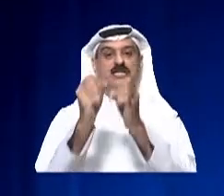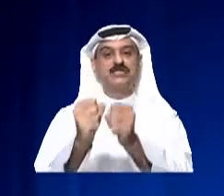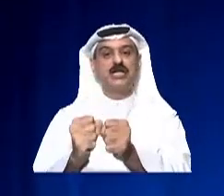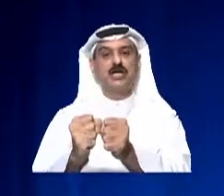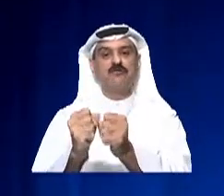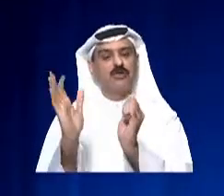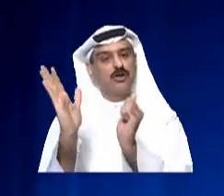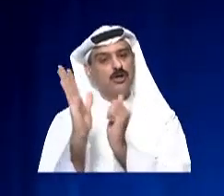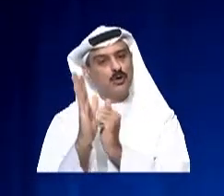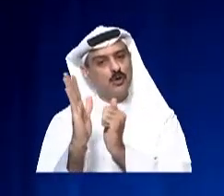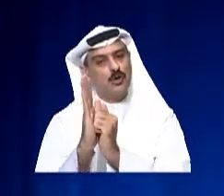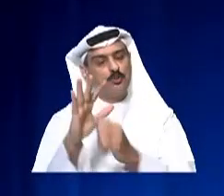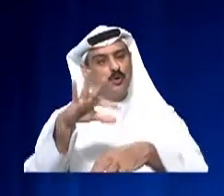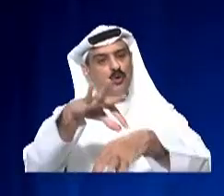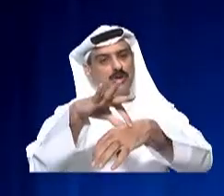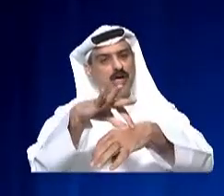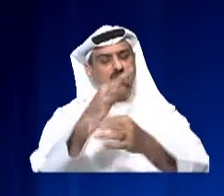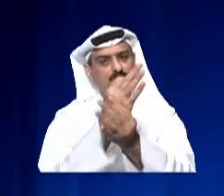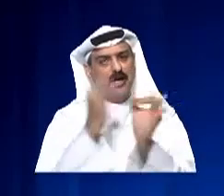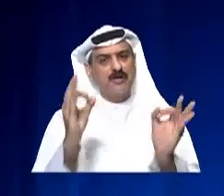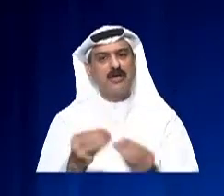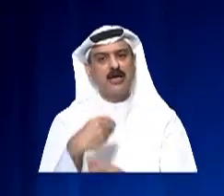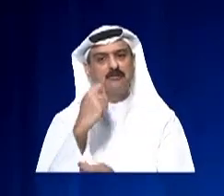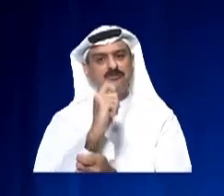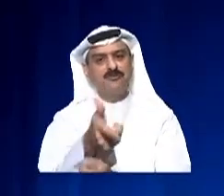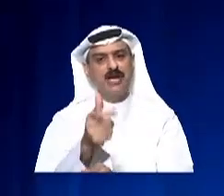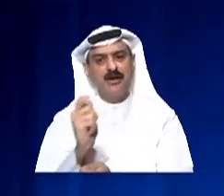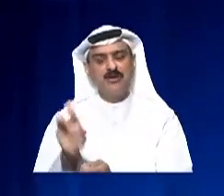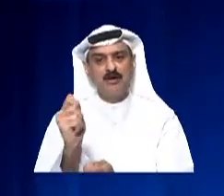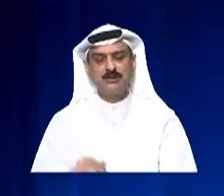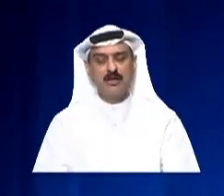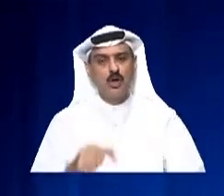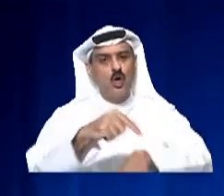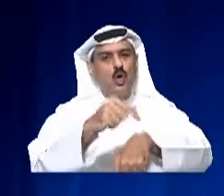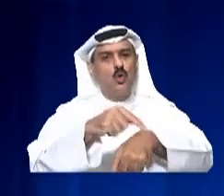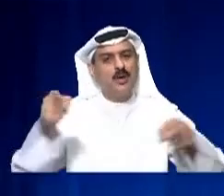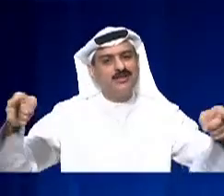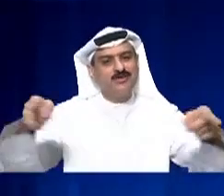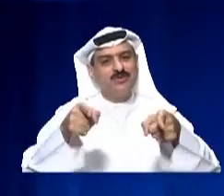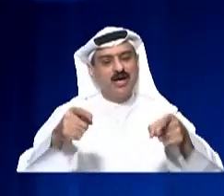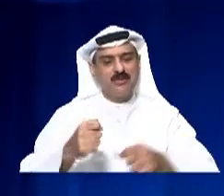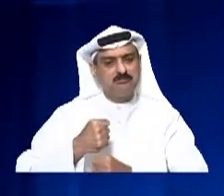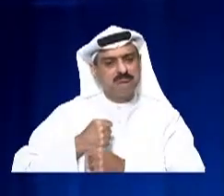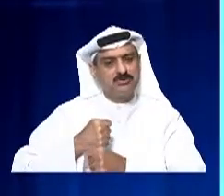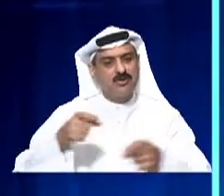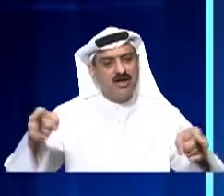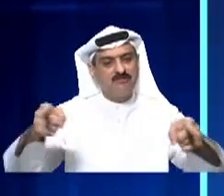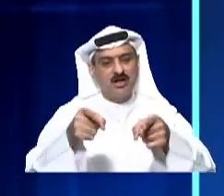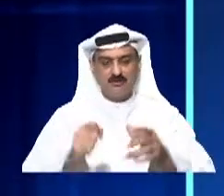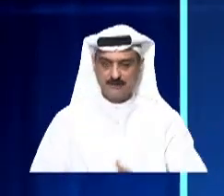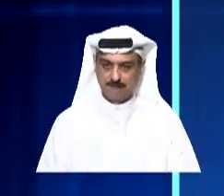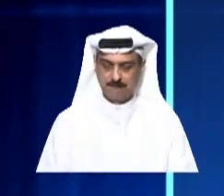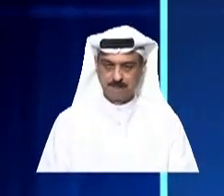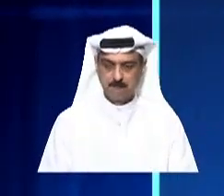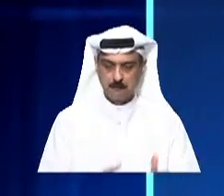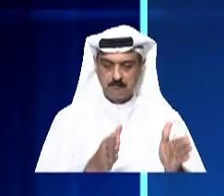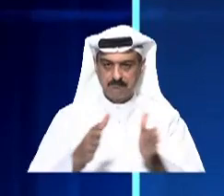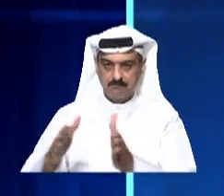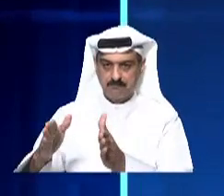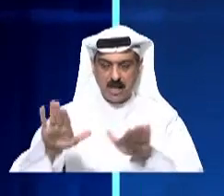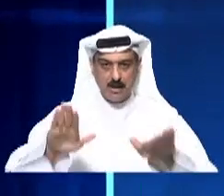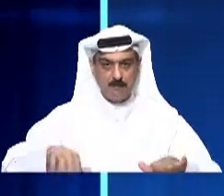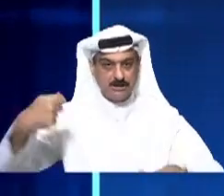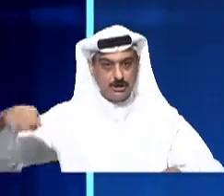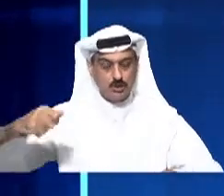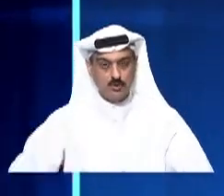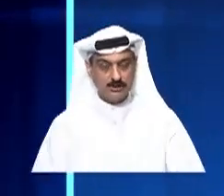السكنية للمواطنين بالسرعة الممكنة وتقليص فترات انتظارهم. ثم استعرض مجلس الوزراء توصية اللجنة بشأن